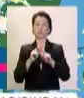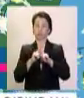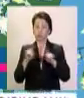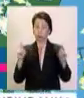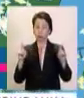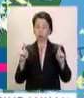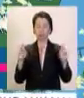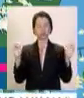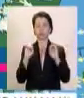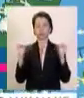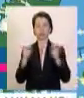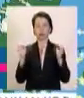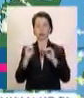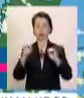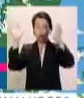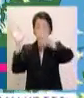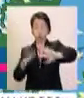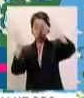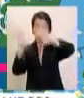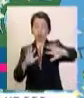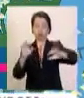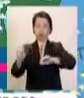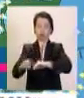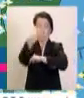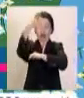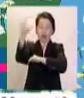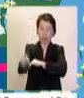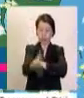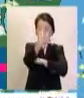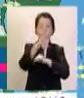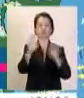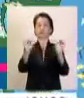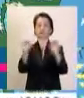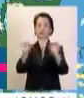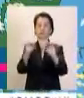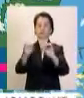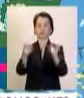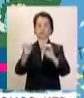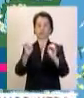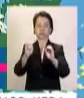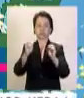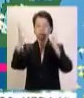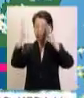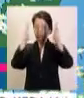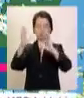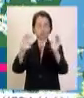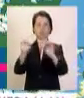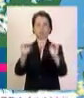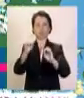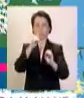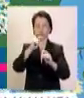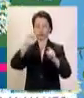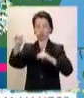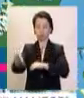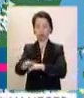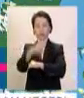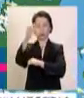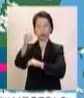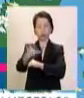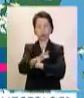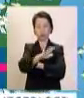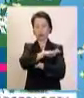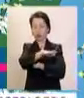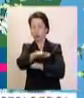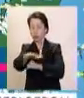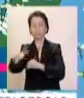tiada sebarang angin kencang dan juga laut bergelora yang berlaku di rantau negara kita kerana keadaan laut berada dalam